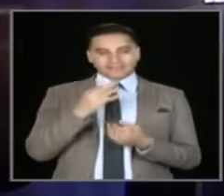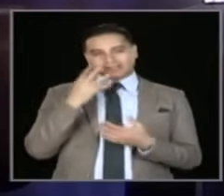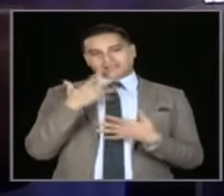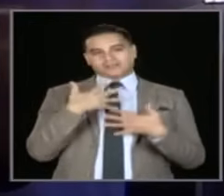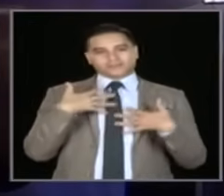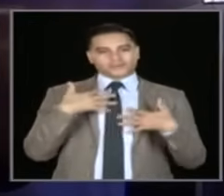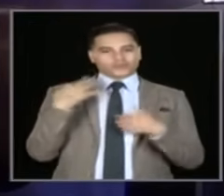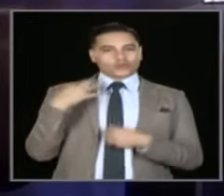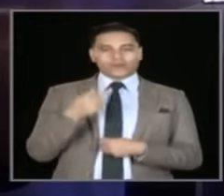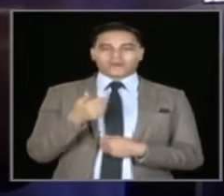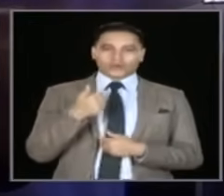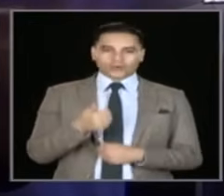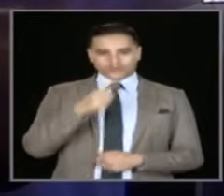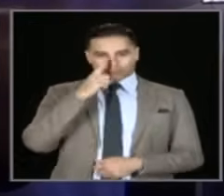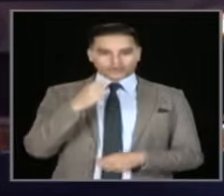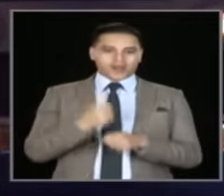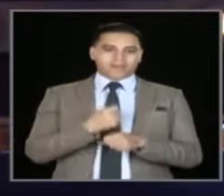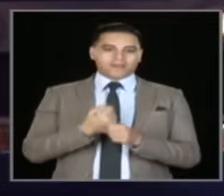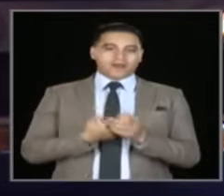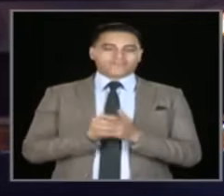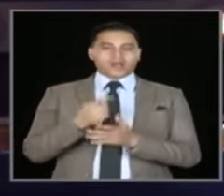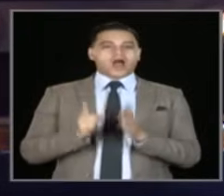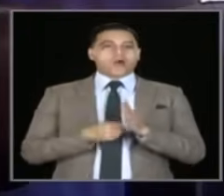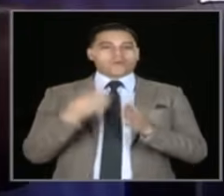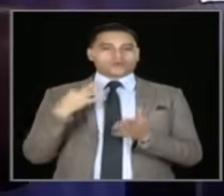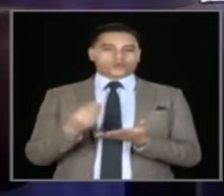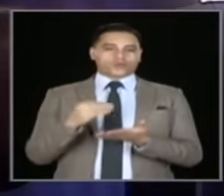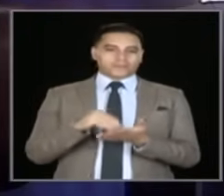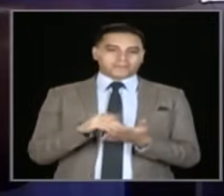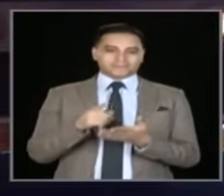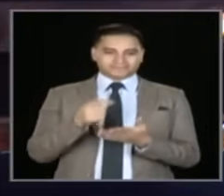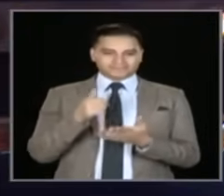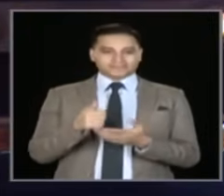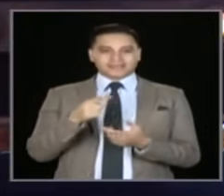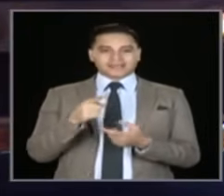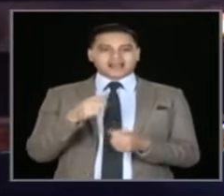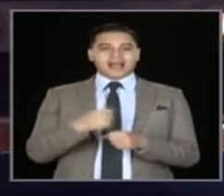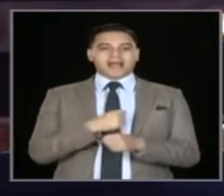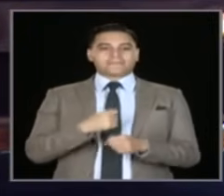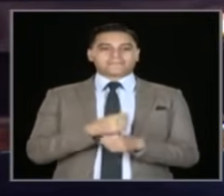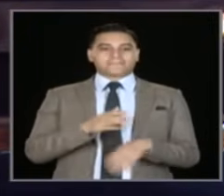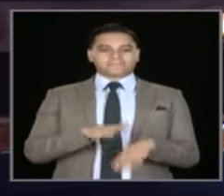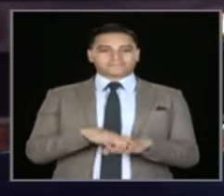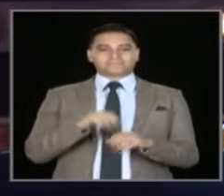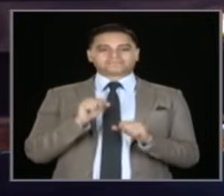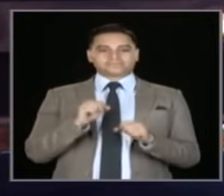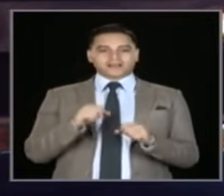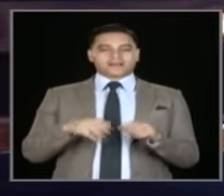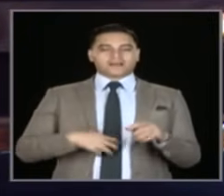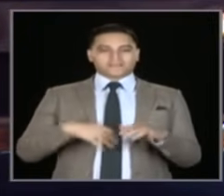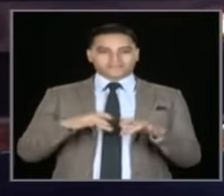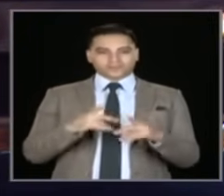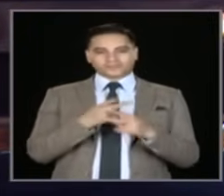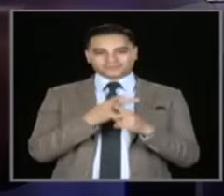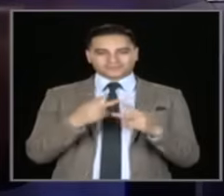وتجربه كويسه، وان شاء الله يعني مش اخر مره. اول تجربه ليك يا باشمهندس، انت مجالك الارتفيشال انتليجنس. بالظبط. ده مجال